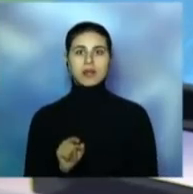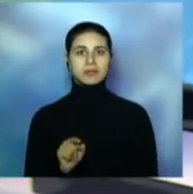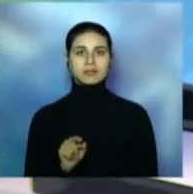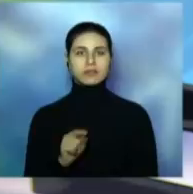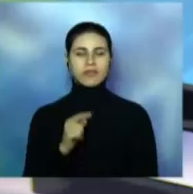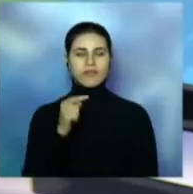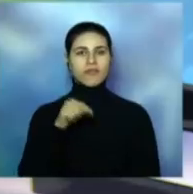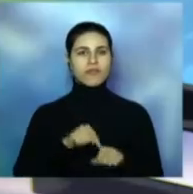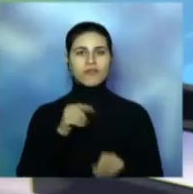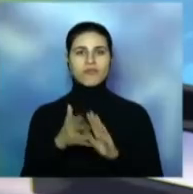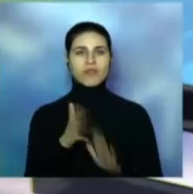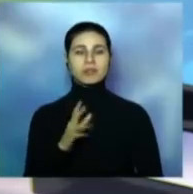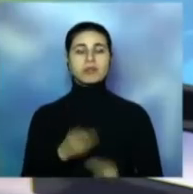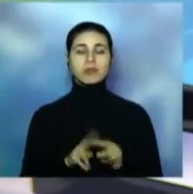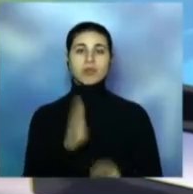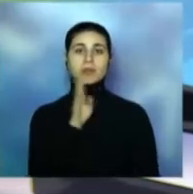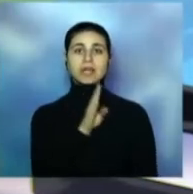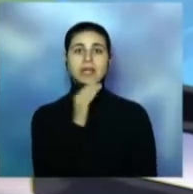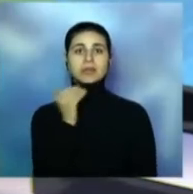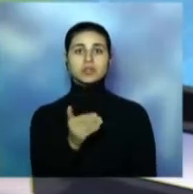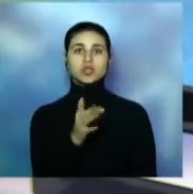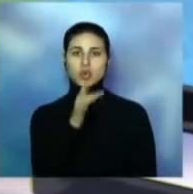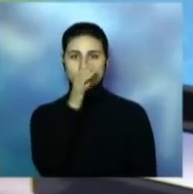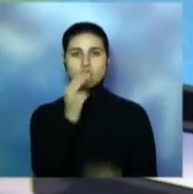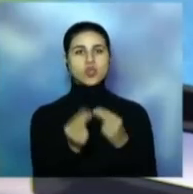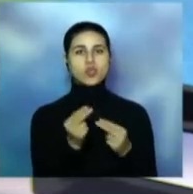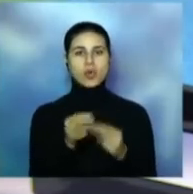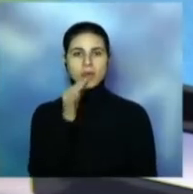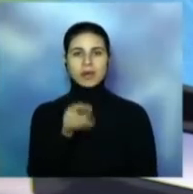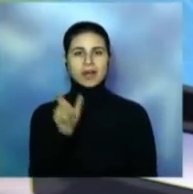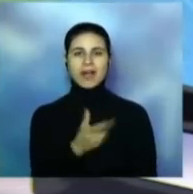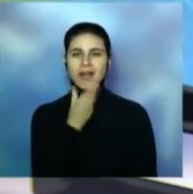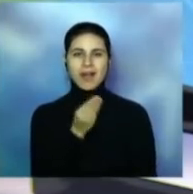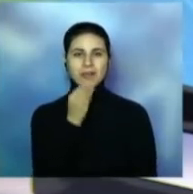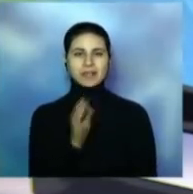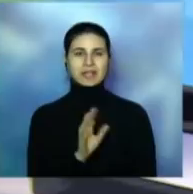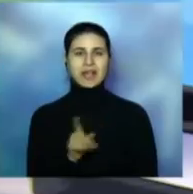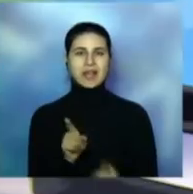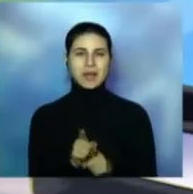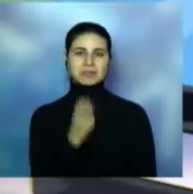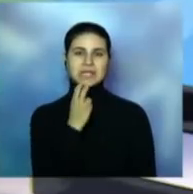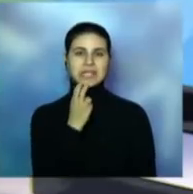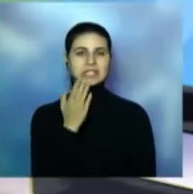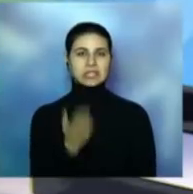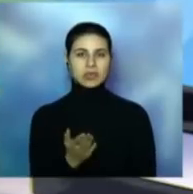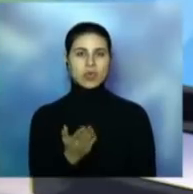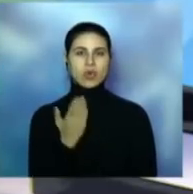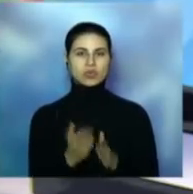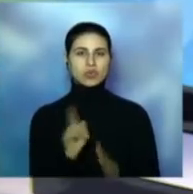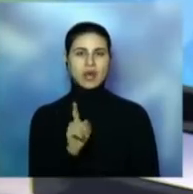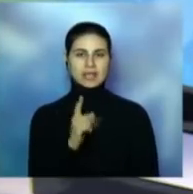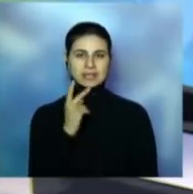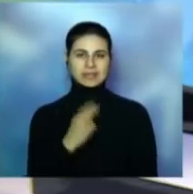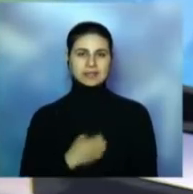დოზით განვითარებული. ამიტომ დედის ხუმრობით ნათქვამი ფრაზაც კი, რომ უფ, ლამაზი კი არა, სასაცილოა, თუ რა